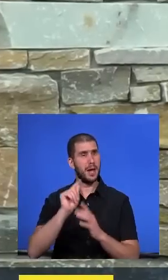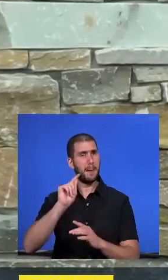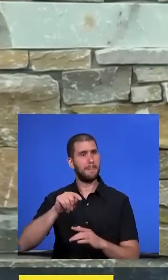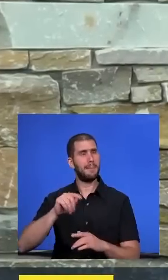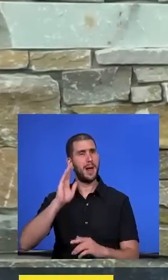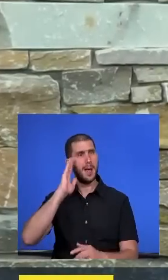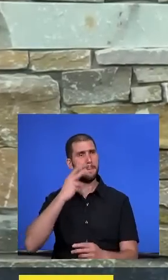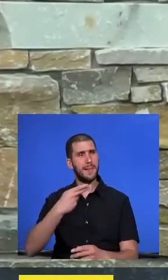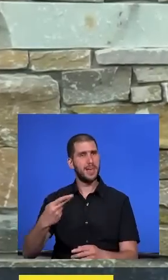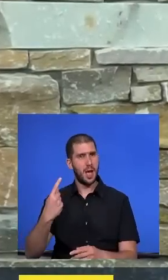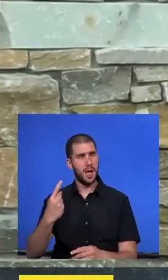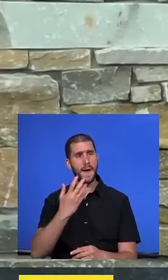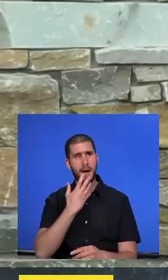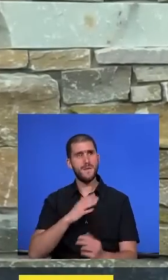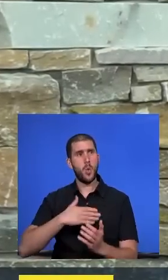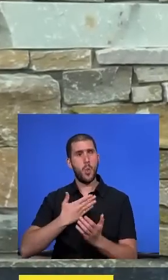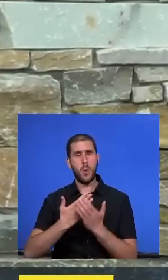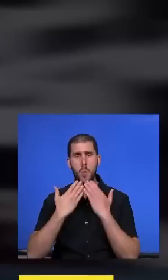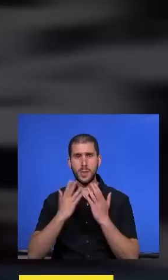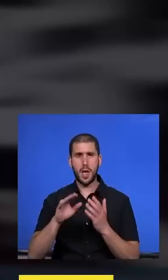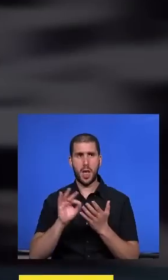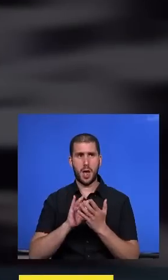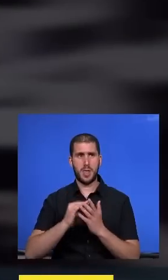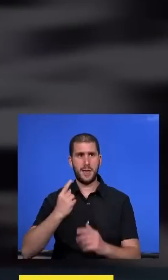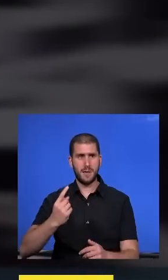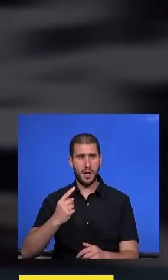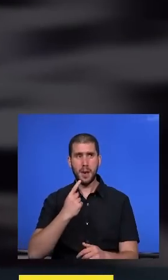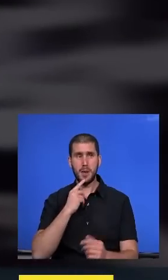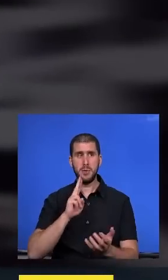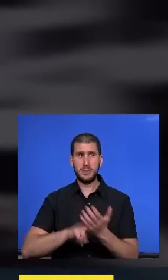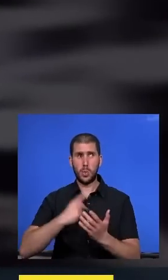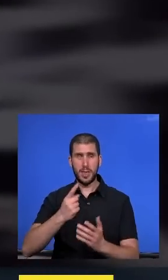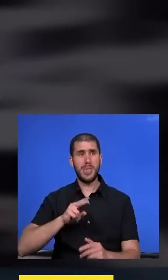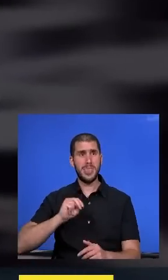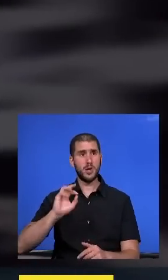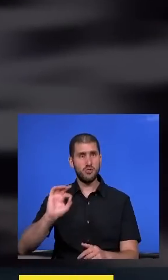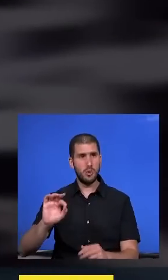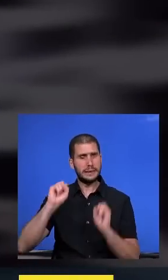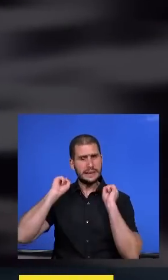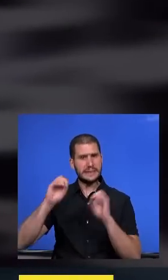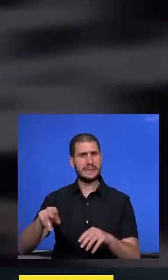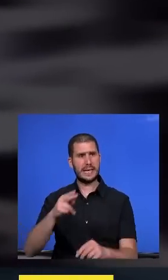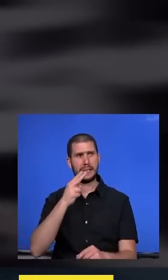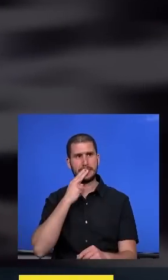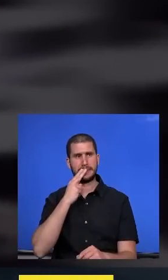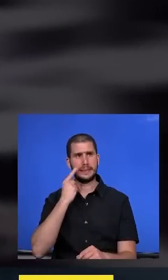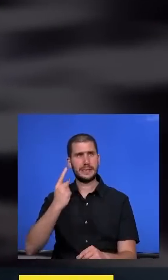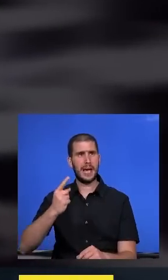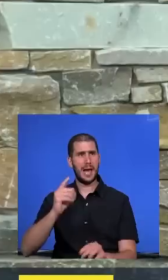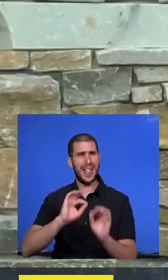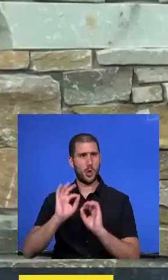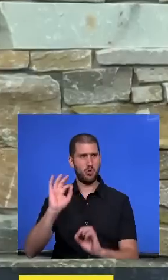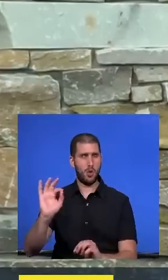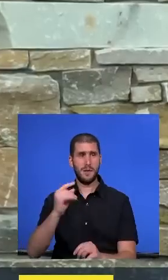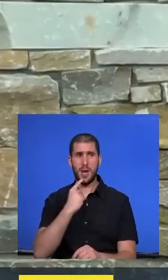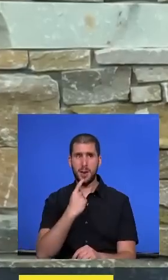חולך. רב שהודה לך על הכתבה. אמר לך שבזכותך הנכד שלו זרק את הסיגריה האלקטרונית.